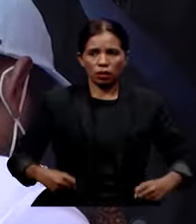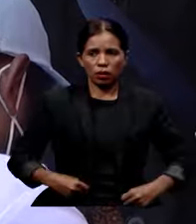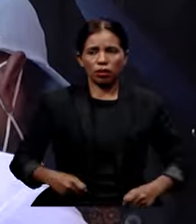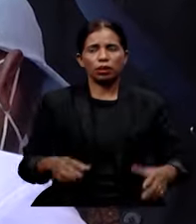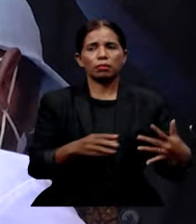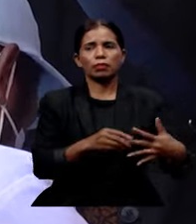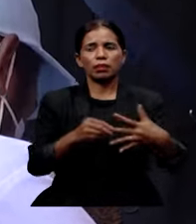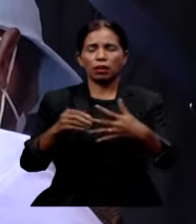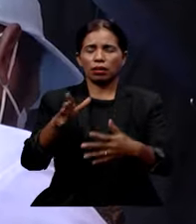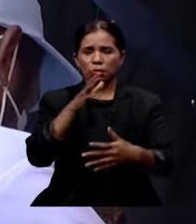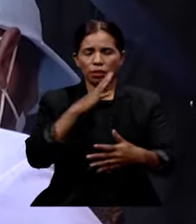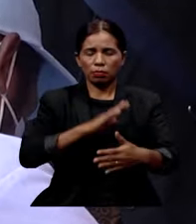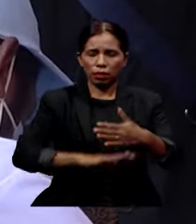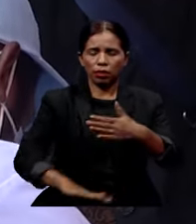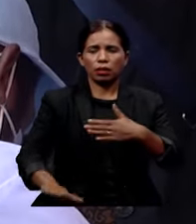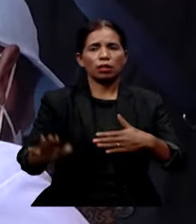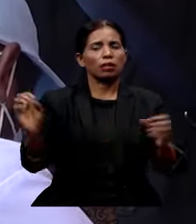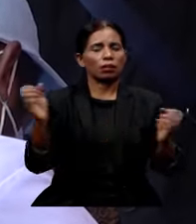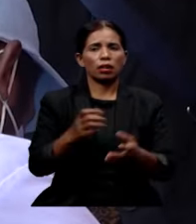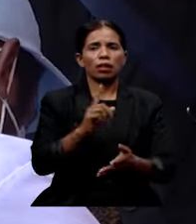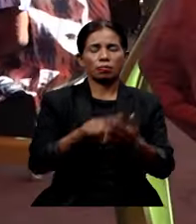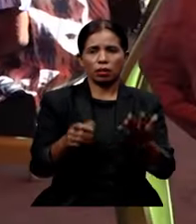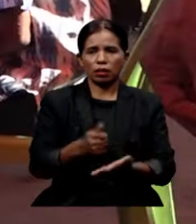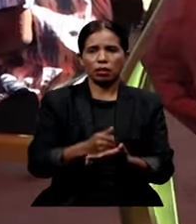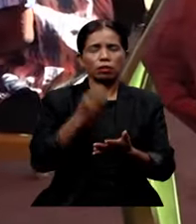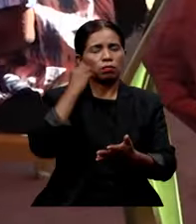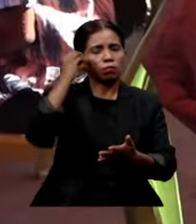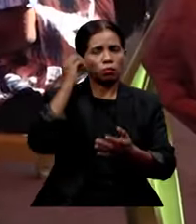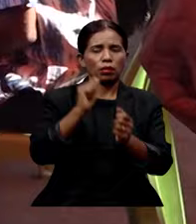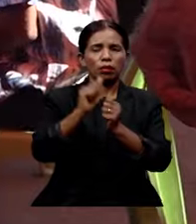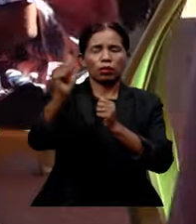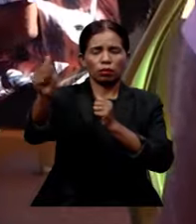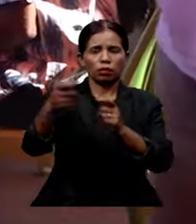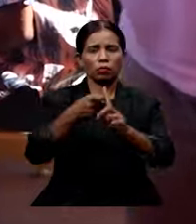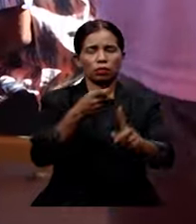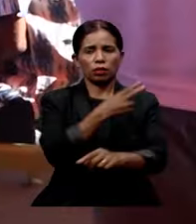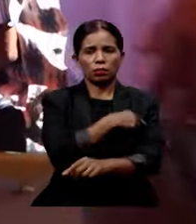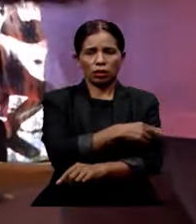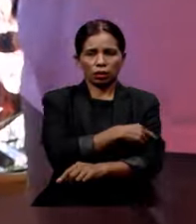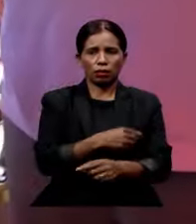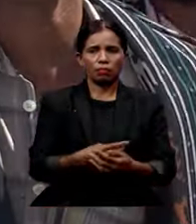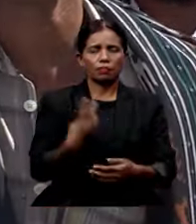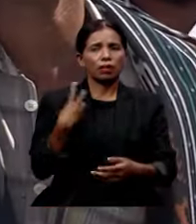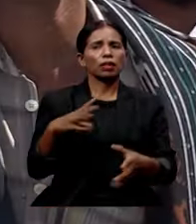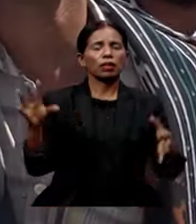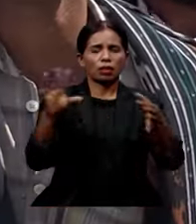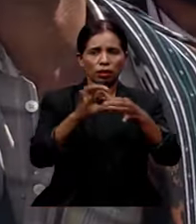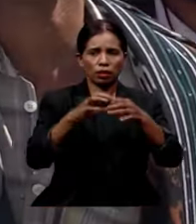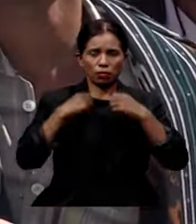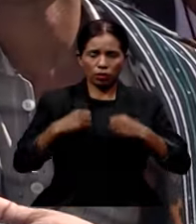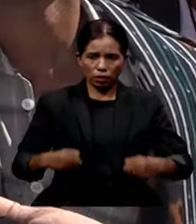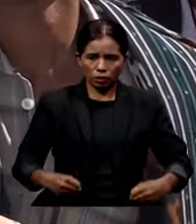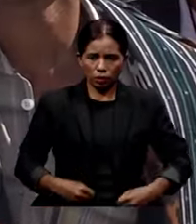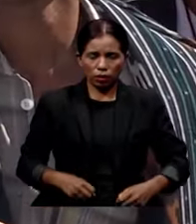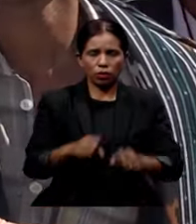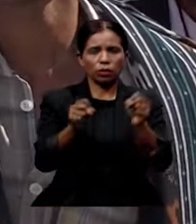sira ne beatu partu barak labele salva tambah hela do husi postu no centro Saudi. Italia liu bai Saudi ia